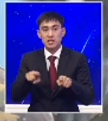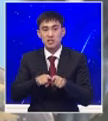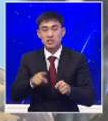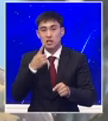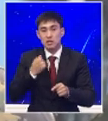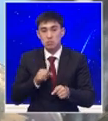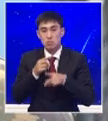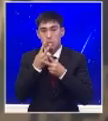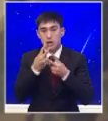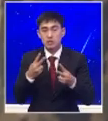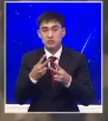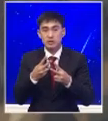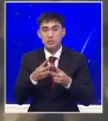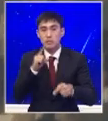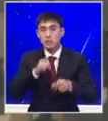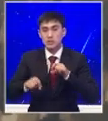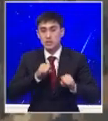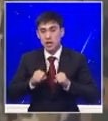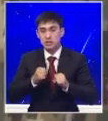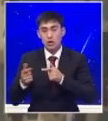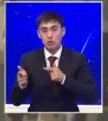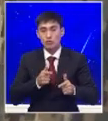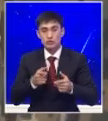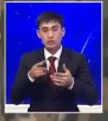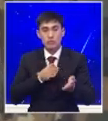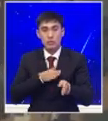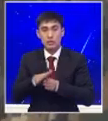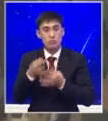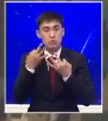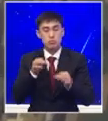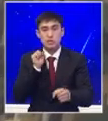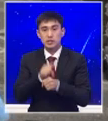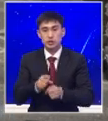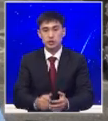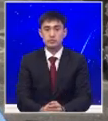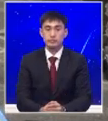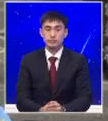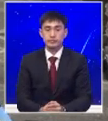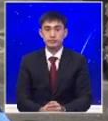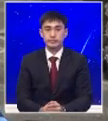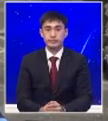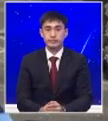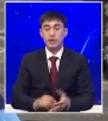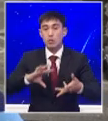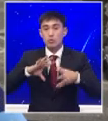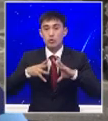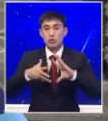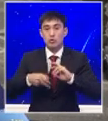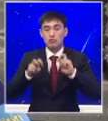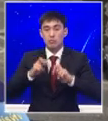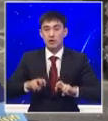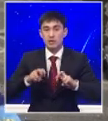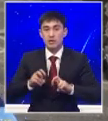солдатами были продемонстрированы быстрота реакции и готовность к выполнению любых задач. По итогам итоговой